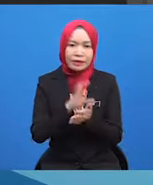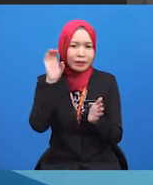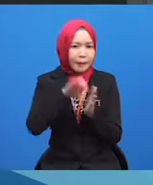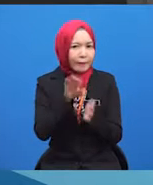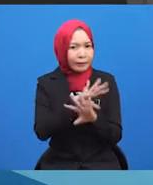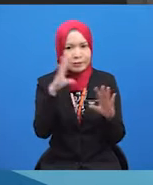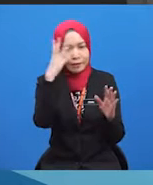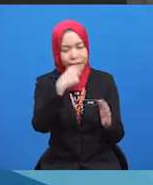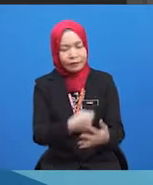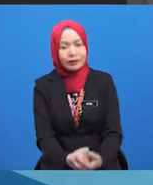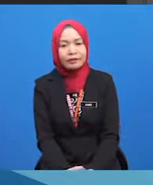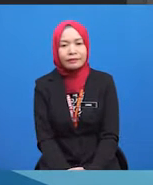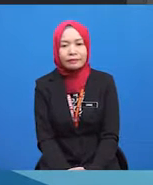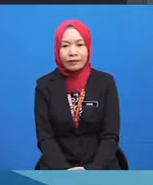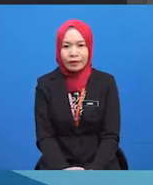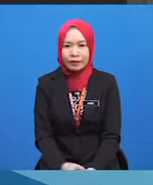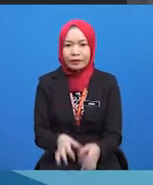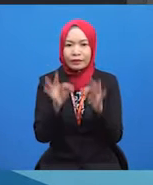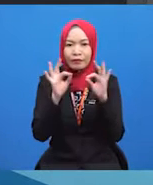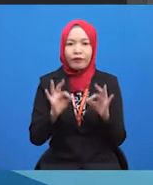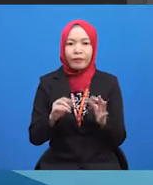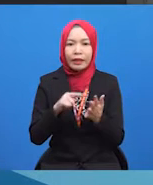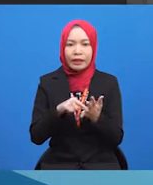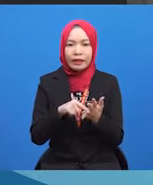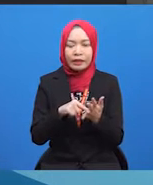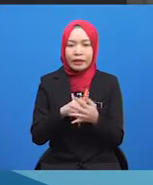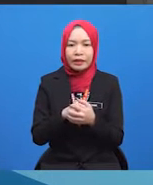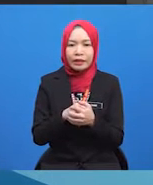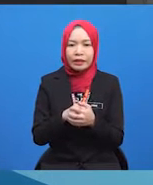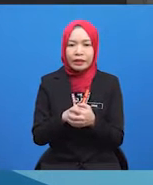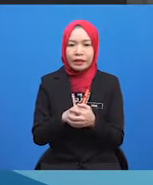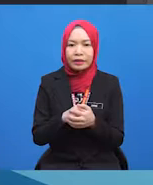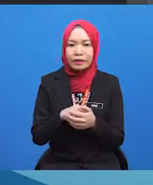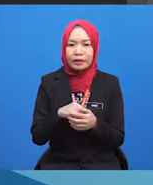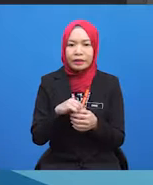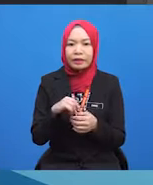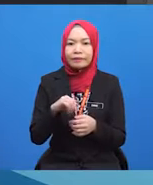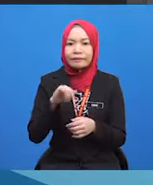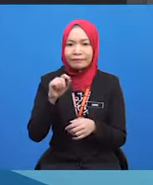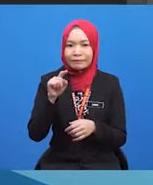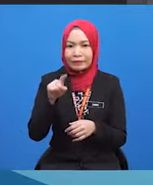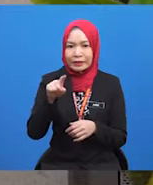pecah. Format fail imej fotografi yang terbaik adalah .jpeg.